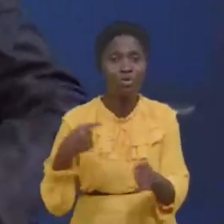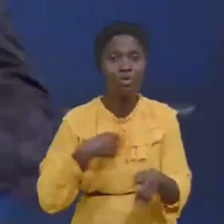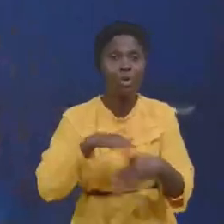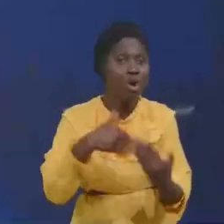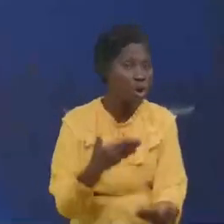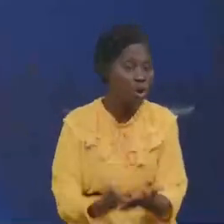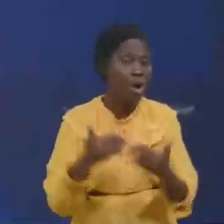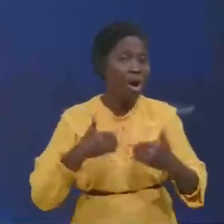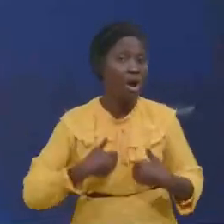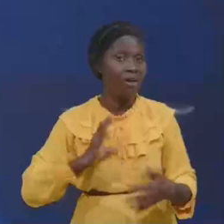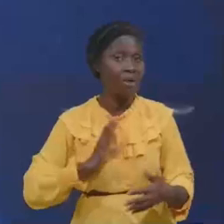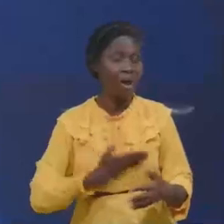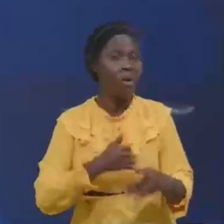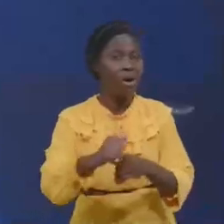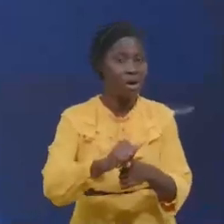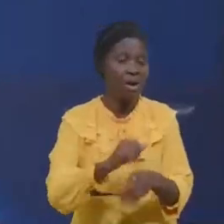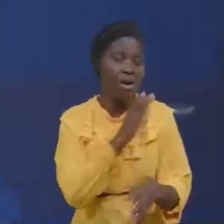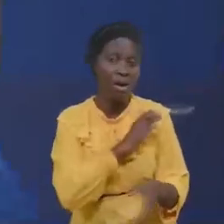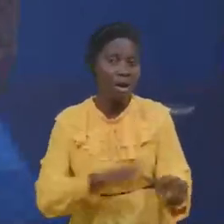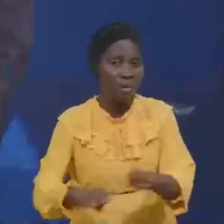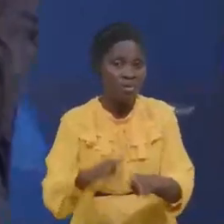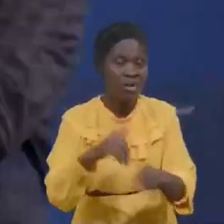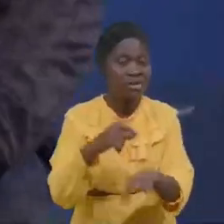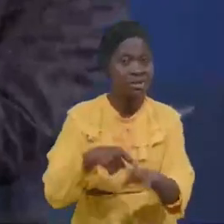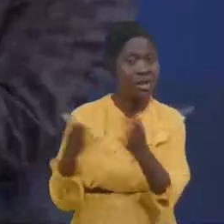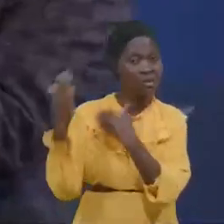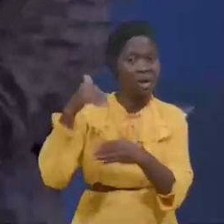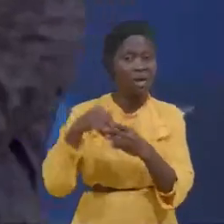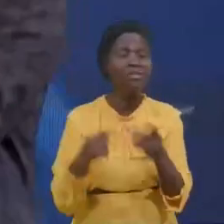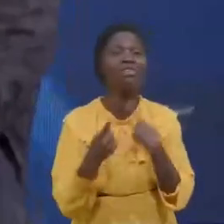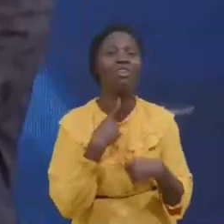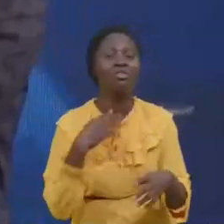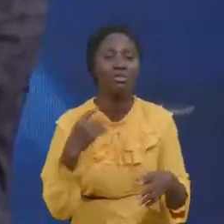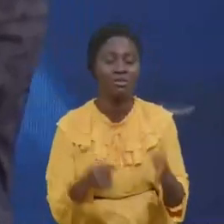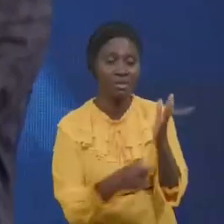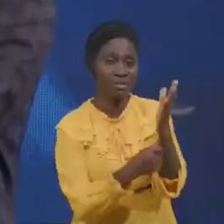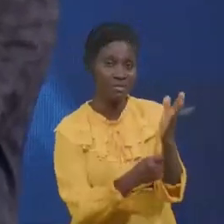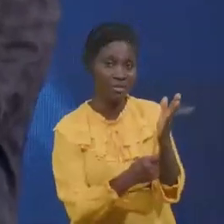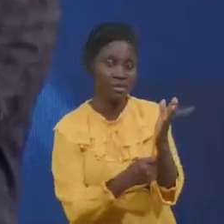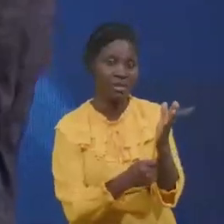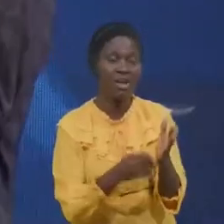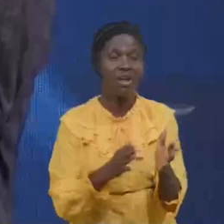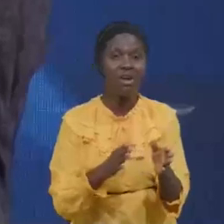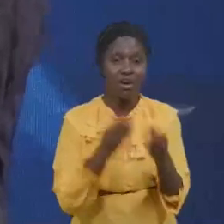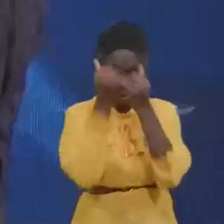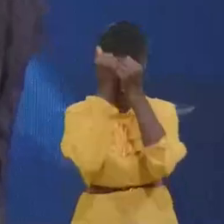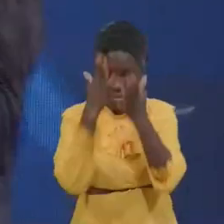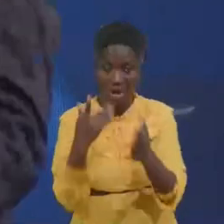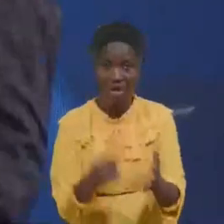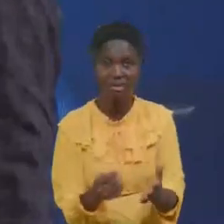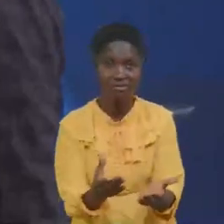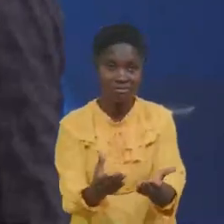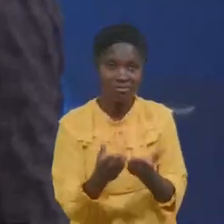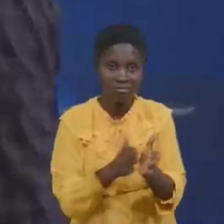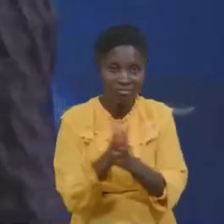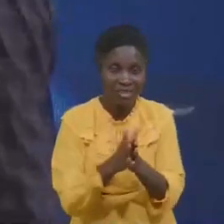nombre et nous vivions autrefois selon les convoitises de notre chair, accomplissant les volontés de la chair et de nos pensées. Et